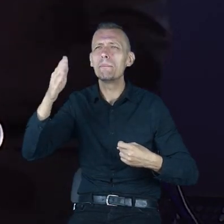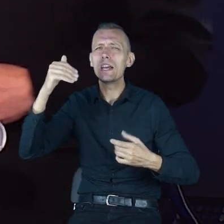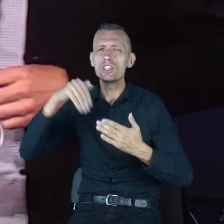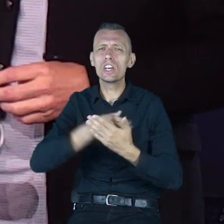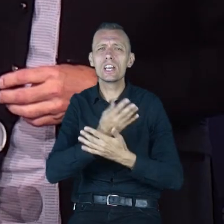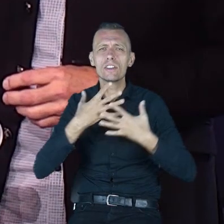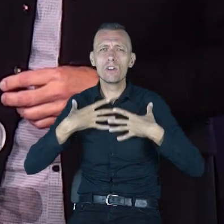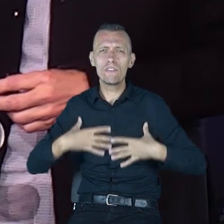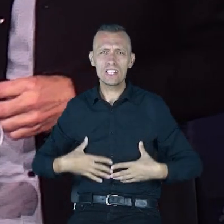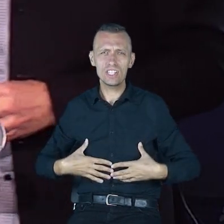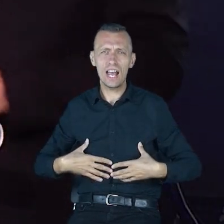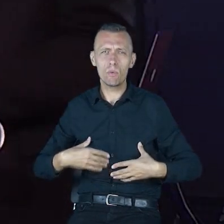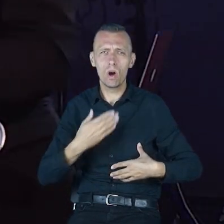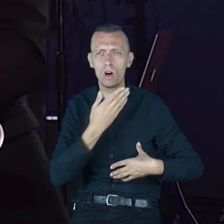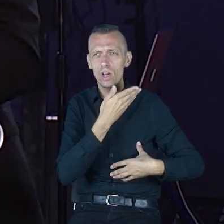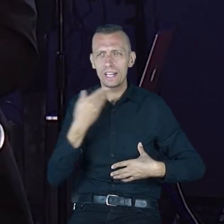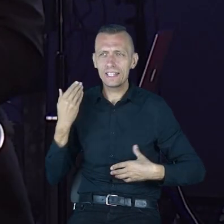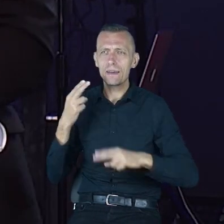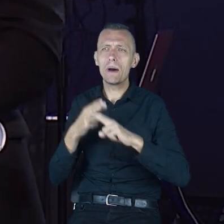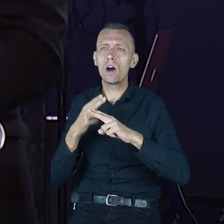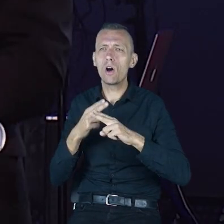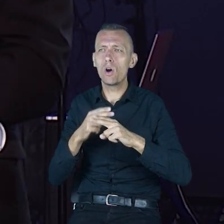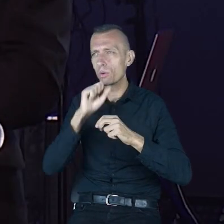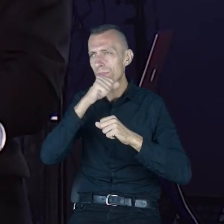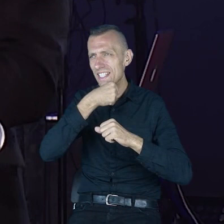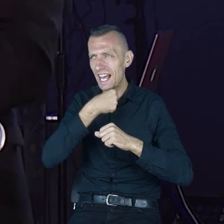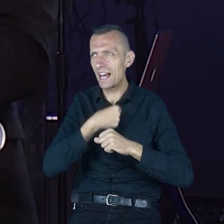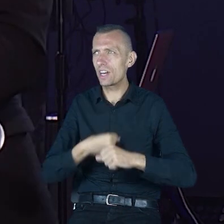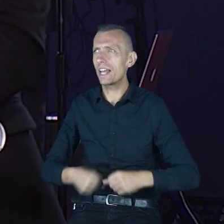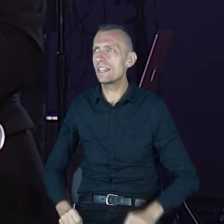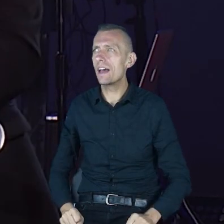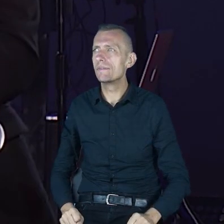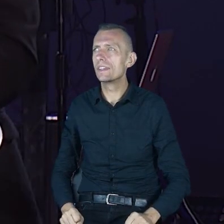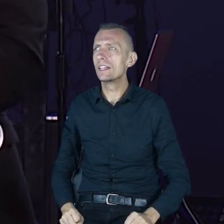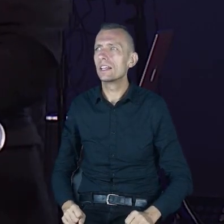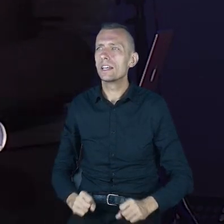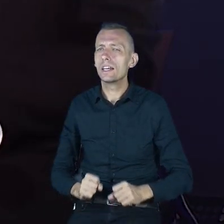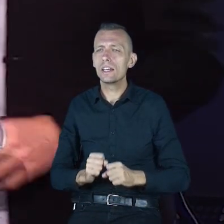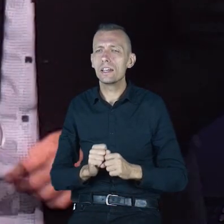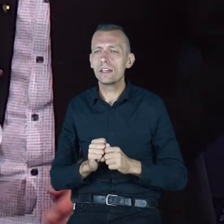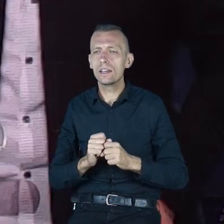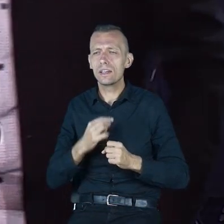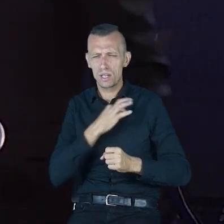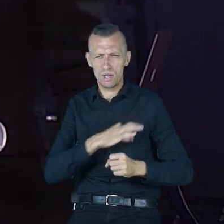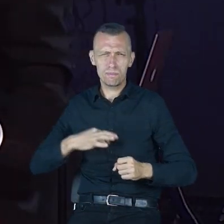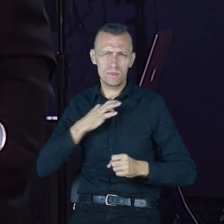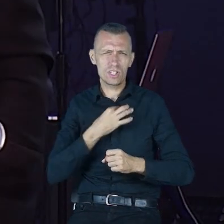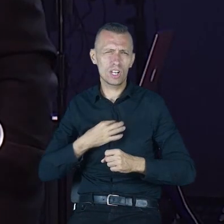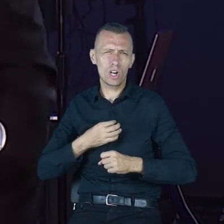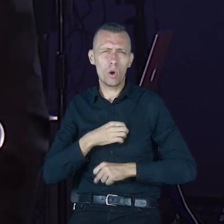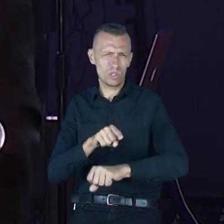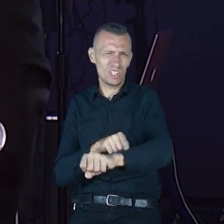które nie podlega destrukcji, chorobom, starzeniu. Dopiero tam nie będzie żalu, zranień, krzywd. Nawet my jako